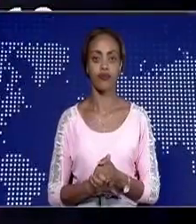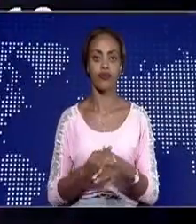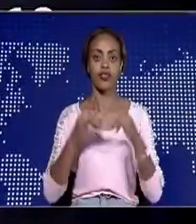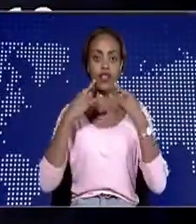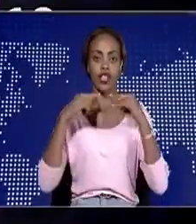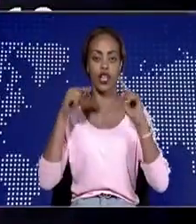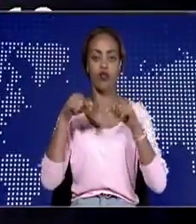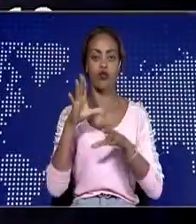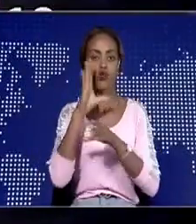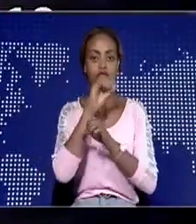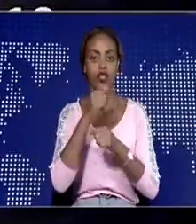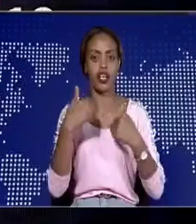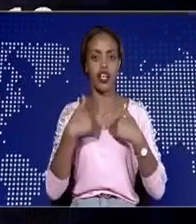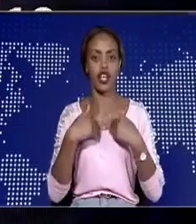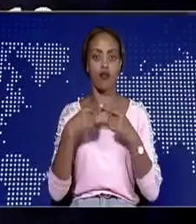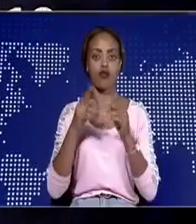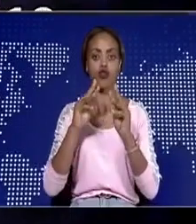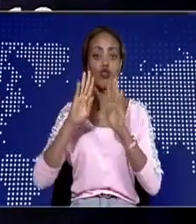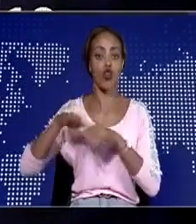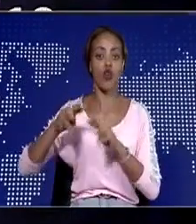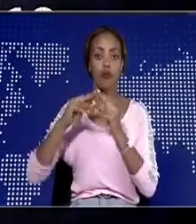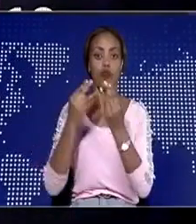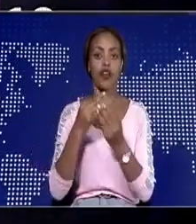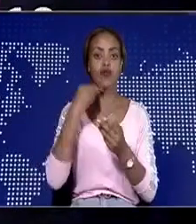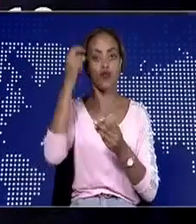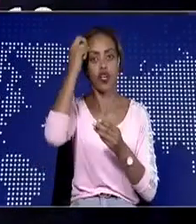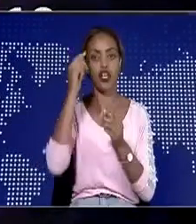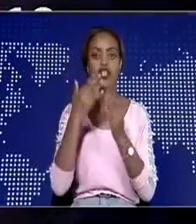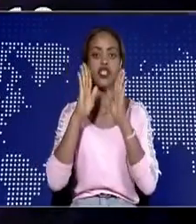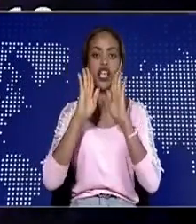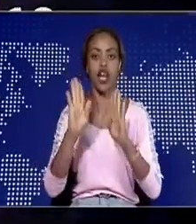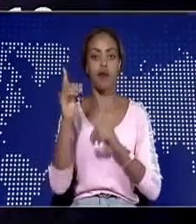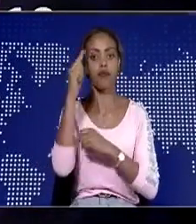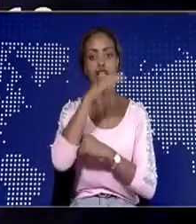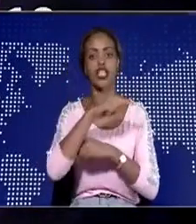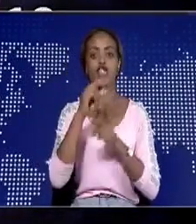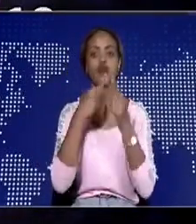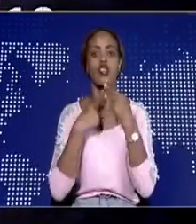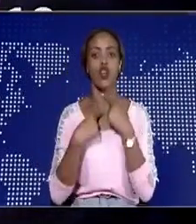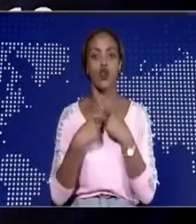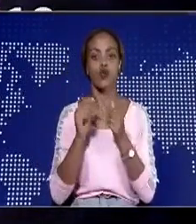ዜናታትና ኣብዚ ዛዚምና ኣለና ምስ ተረፉ ምድለዋት ቴሌቭዥን ድምፅያና ብሩክ ዕለት ሰንበት ኮነኩም ተመኒና ኣለና።